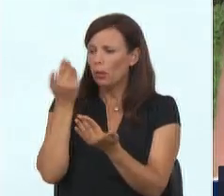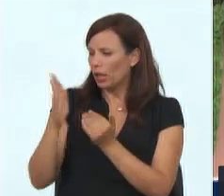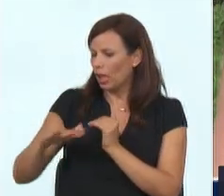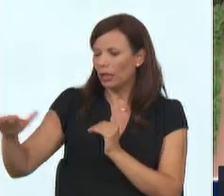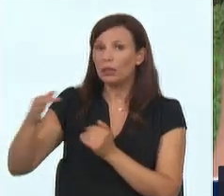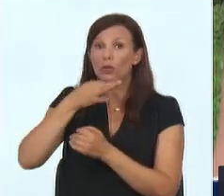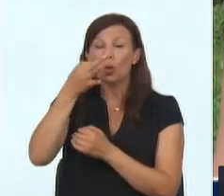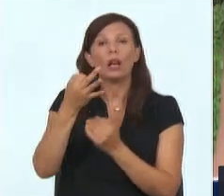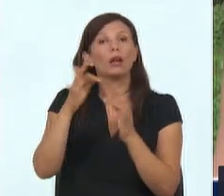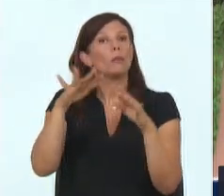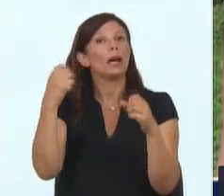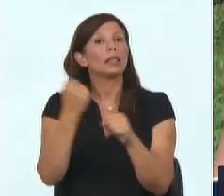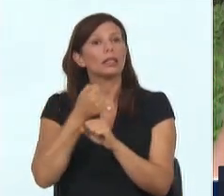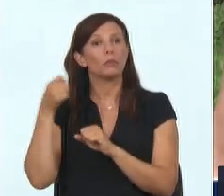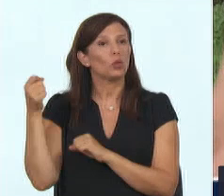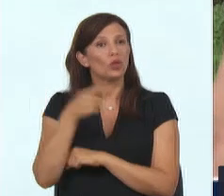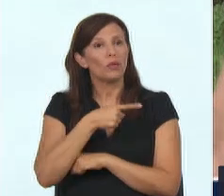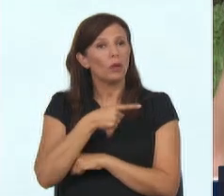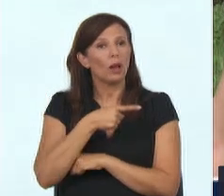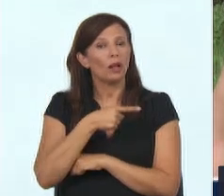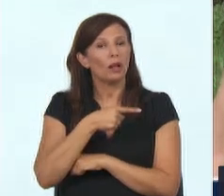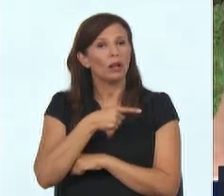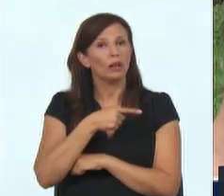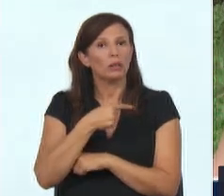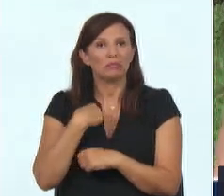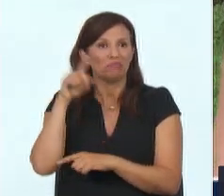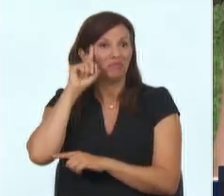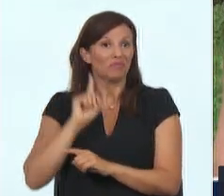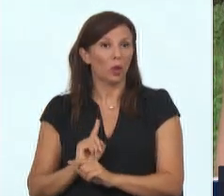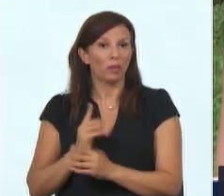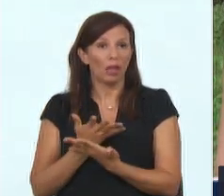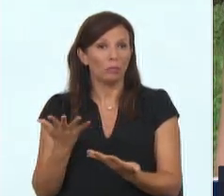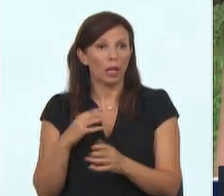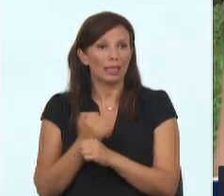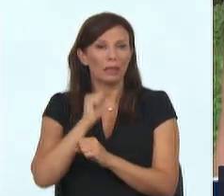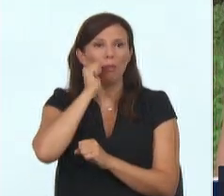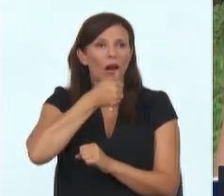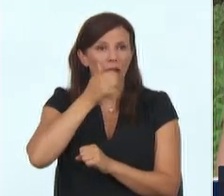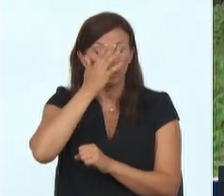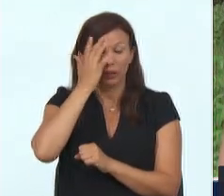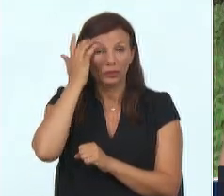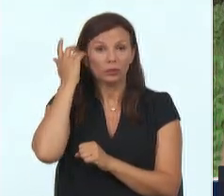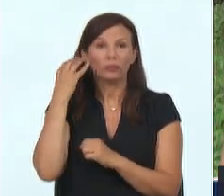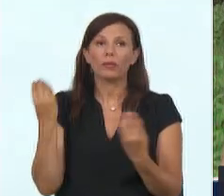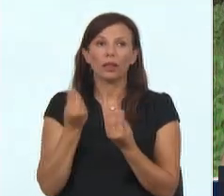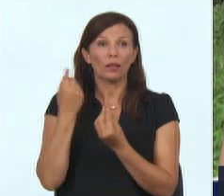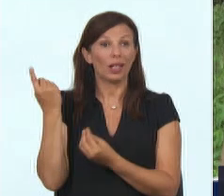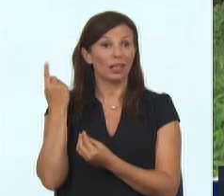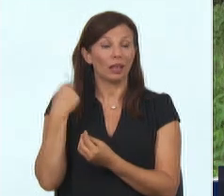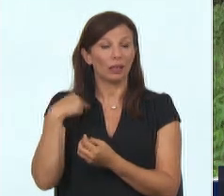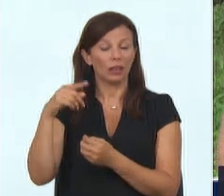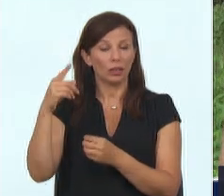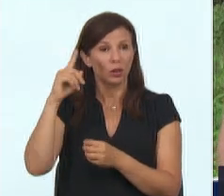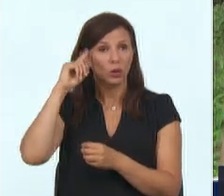ששואלים אותי, מה נעשה עוד שבוע? אני לא יודעת, אני לא יודעת מה נעשה מחר. הדבר היחידי שאני יודעת זה